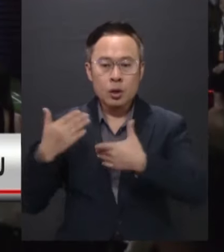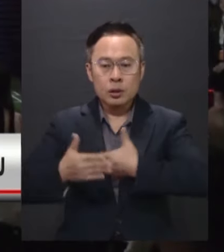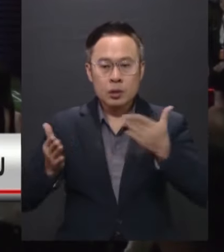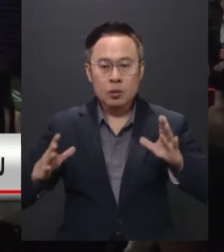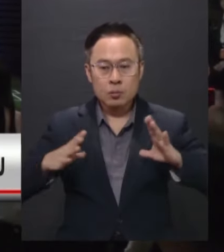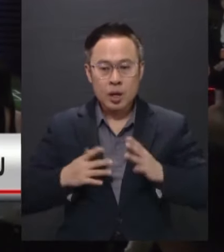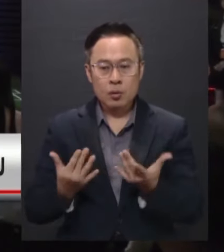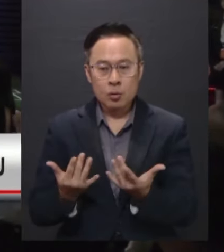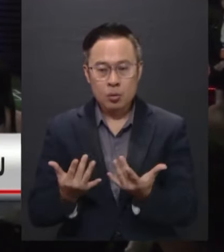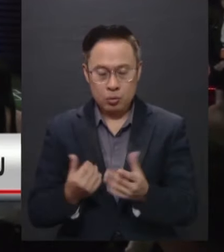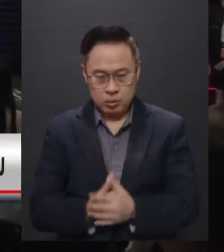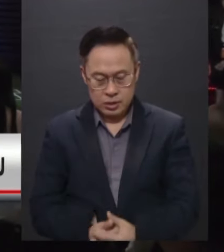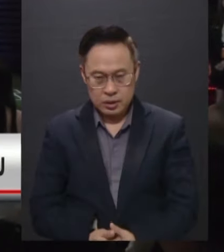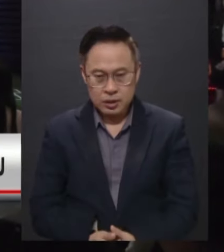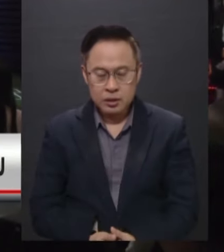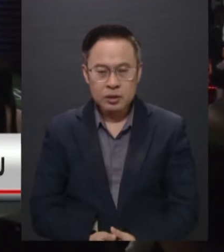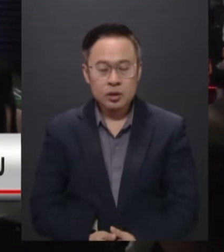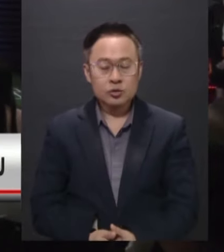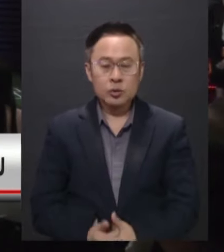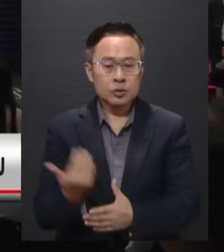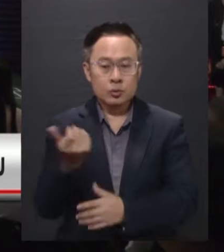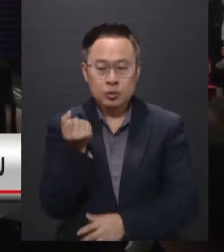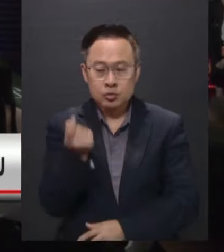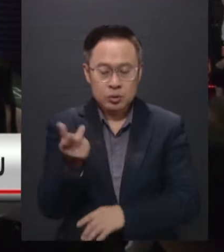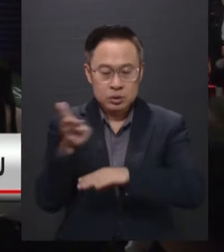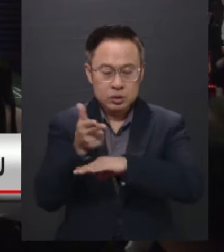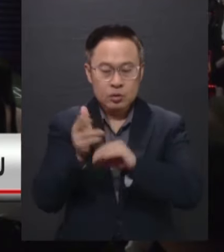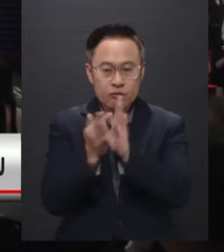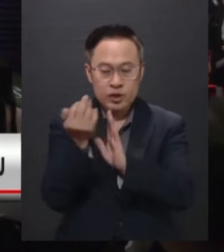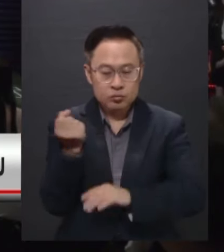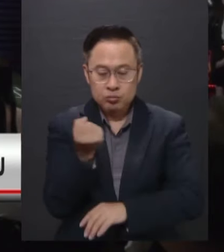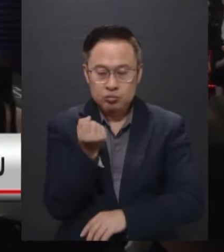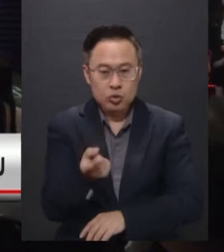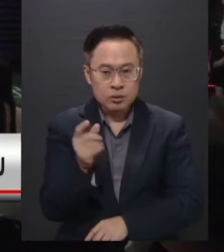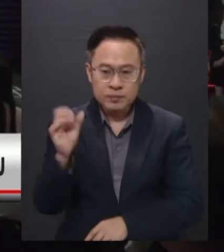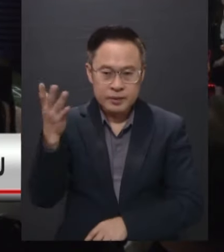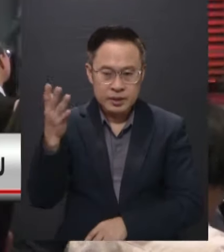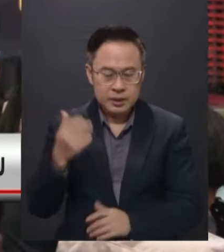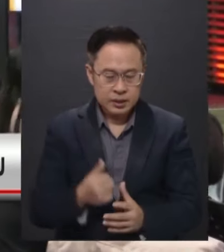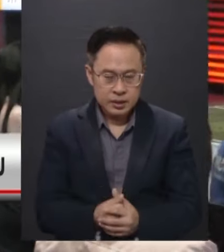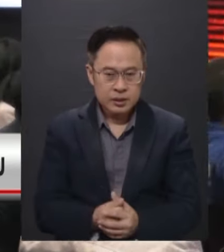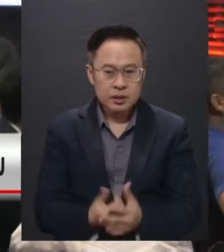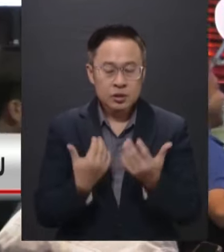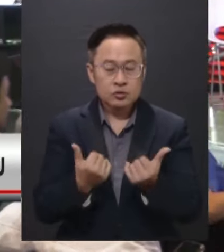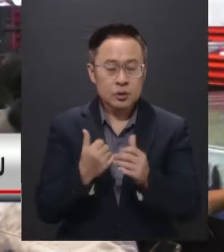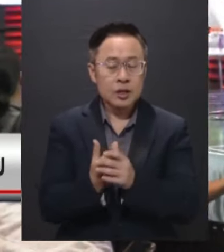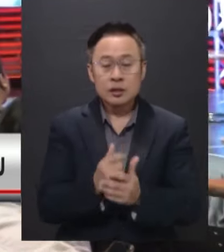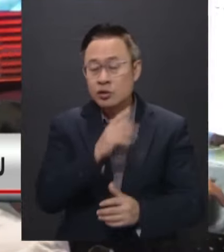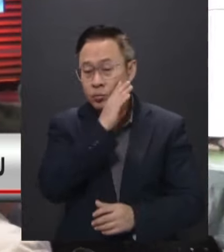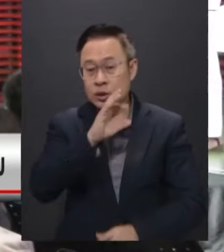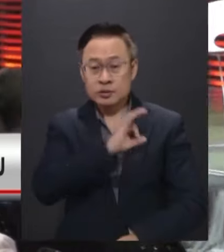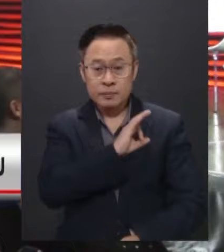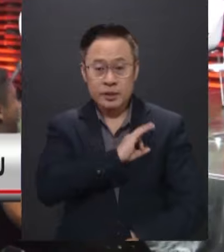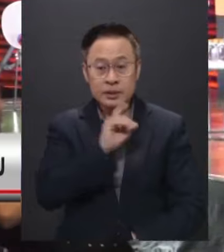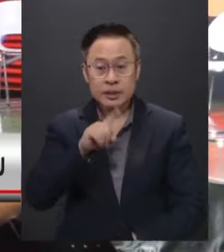ล่าที่สำคัญคือเรื่องของใบมอบอำนาจนะคะใบมอบอำนาจมีการส่งแบบฟอร์มให้กับทุก